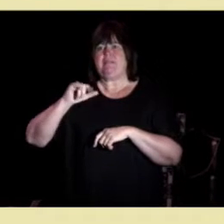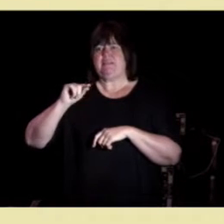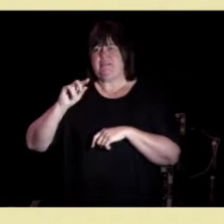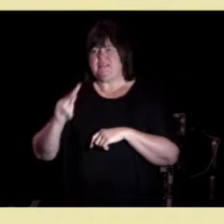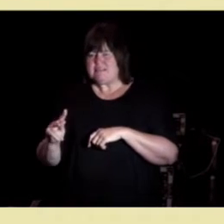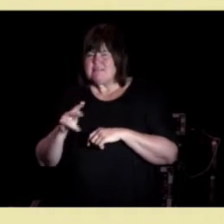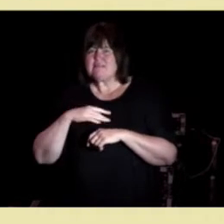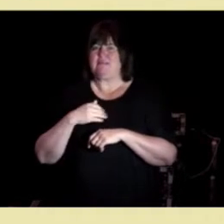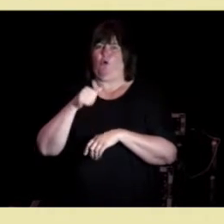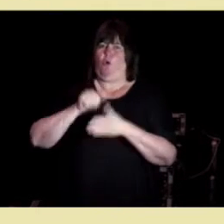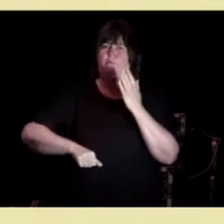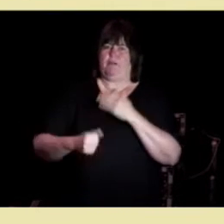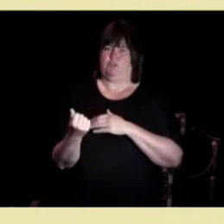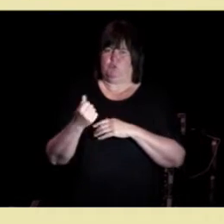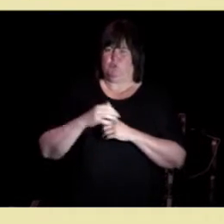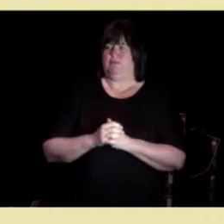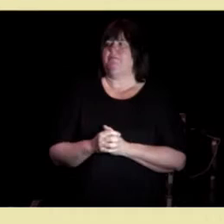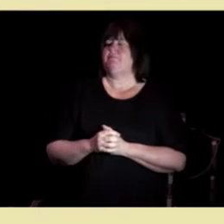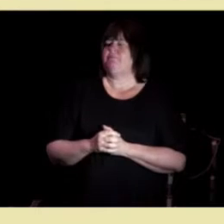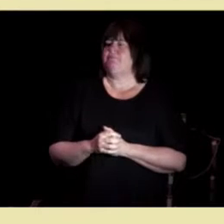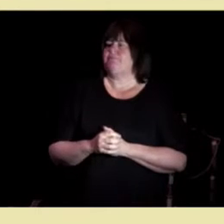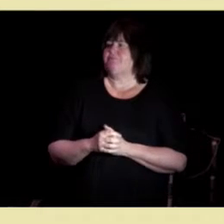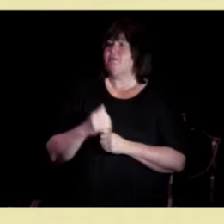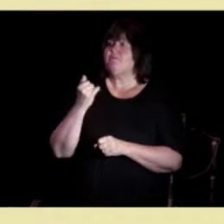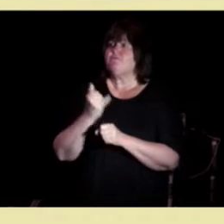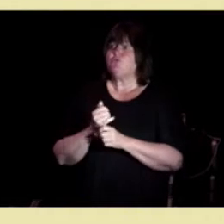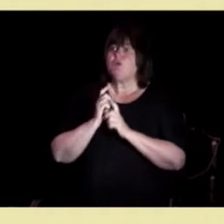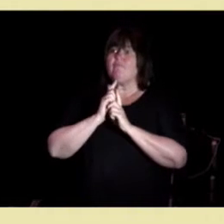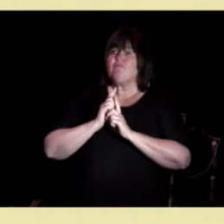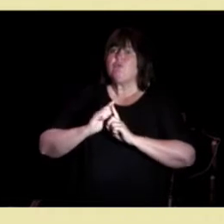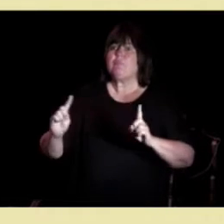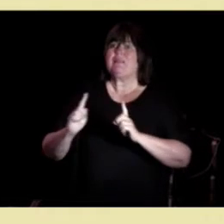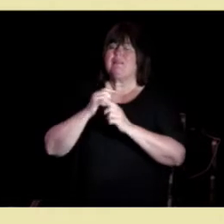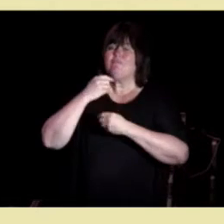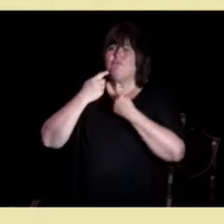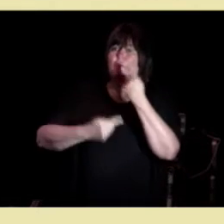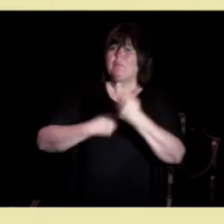Hvordan formidle et budskap er som sagt en vitenskap i seg selv.